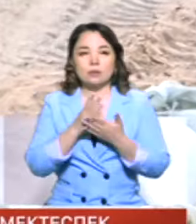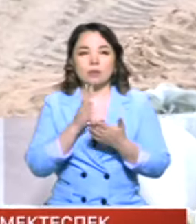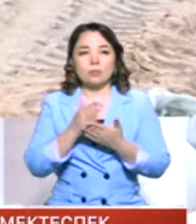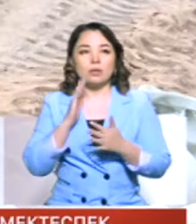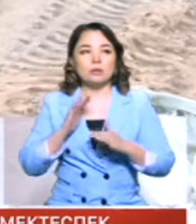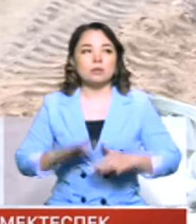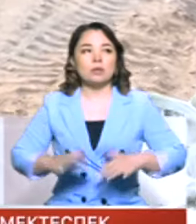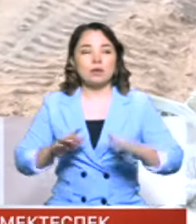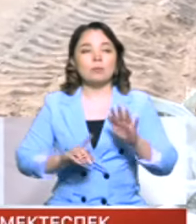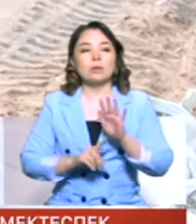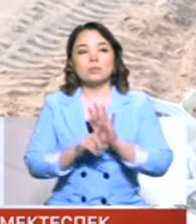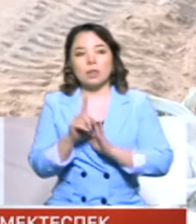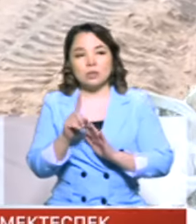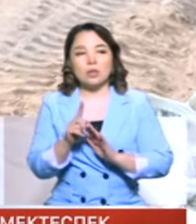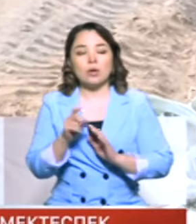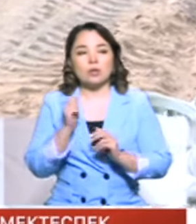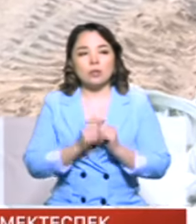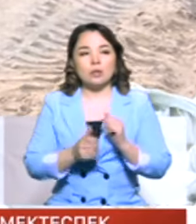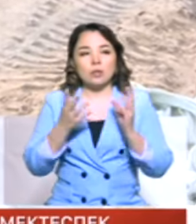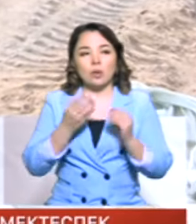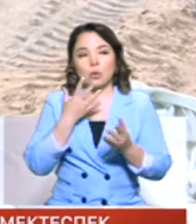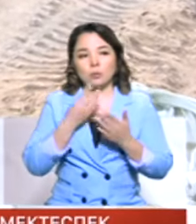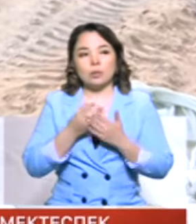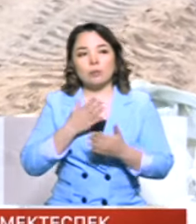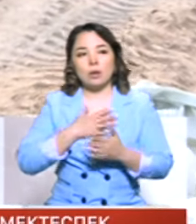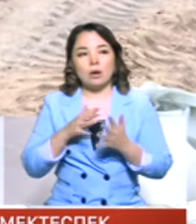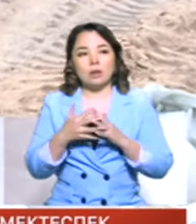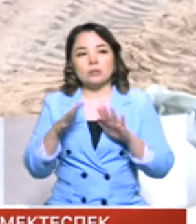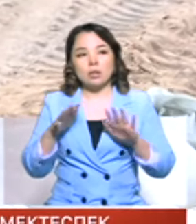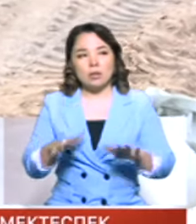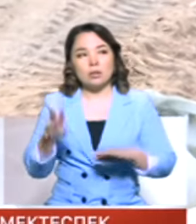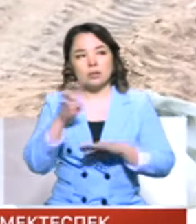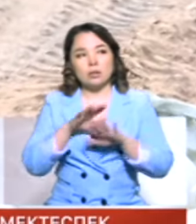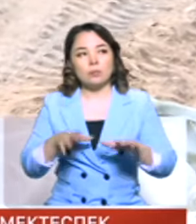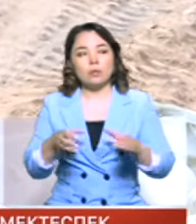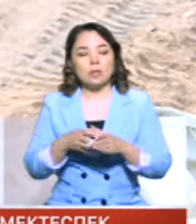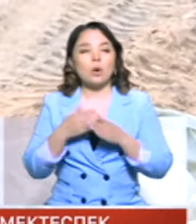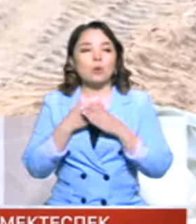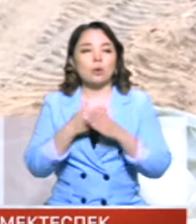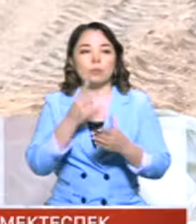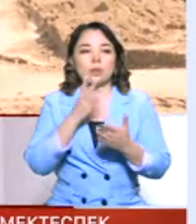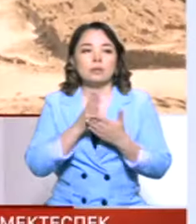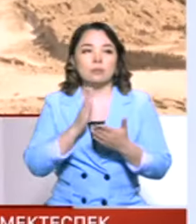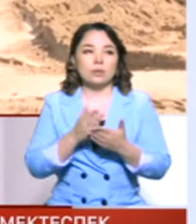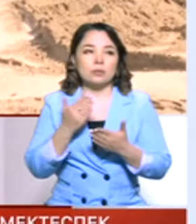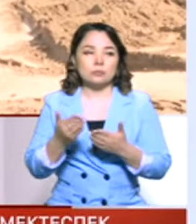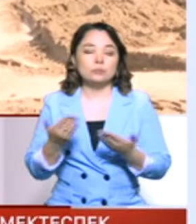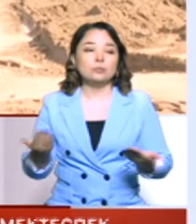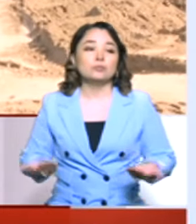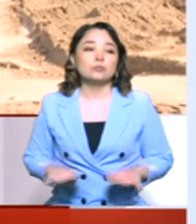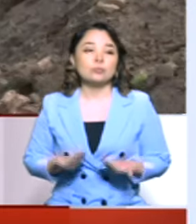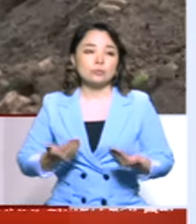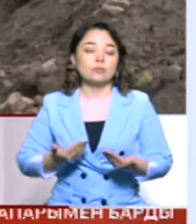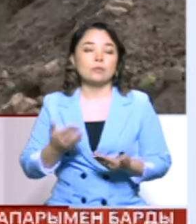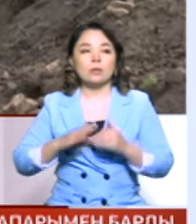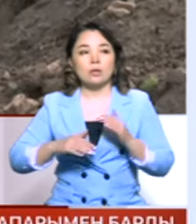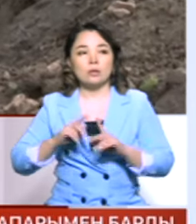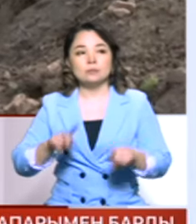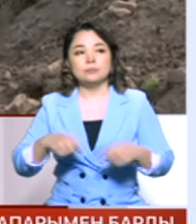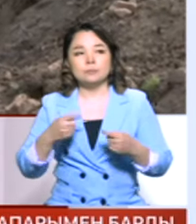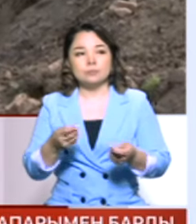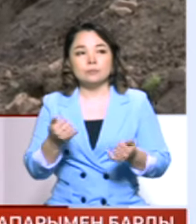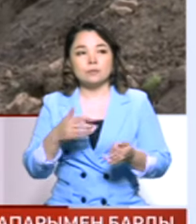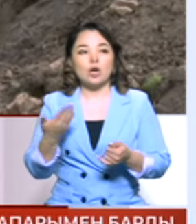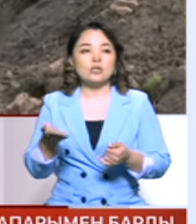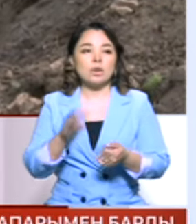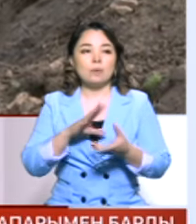Тасқын су басталғаннан бастап күнде өзіміздің ауылымыз үшін, еліміз үшін көмектесіп жатырмыз. Тұрғындарға қолғабыс ретінде қазір